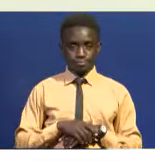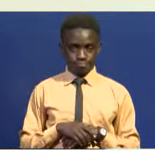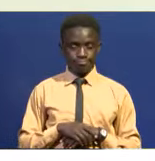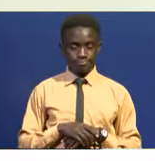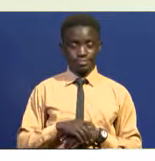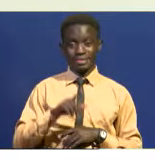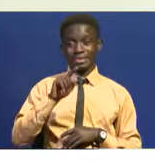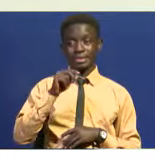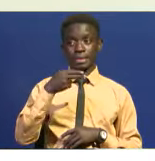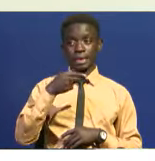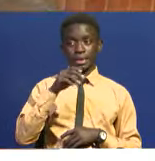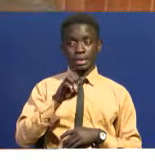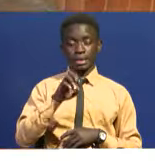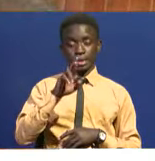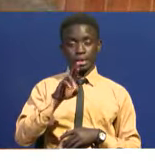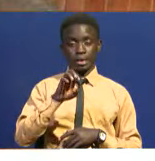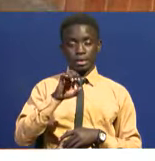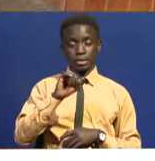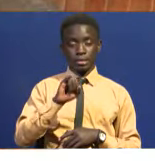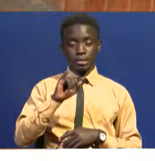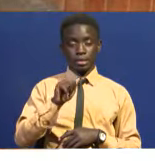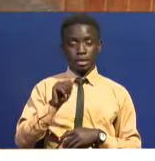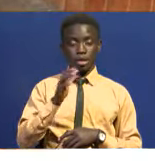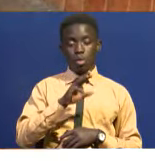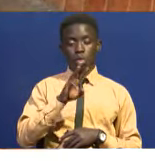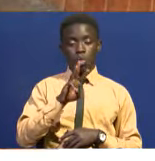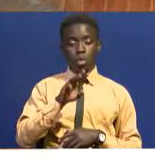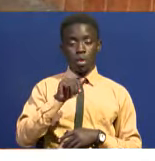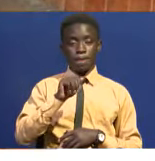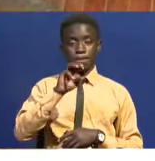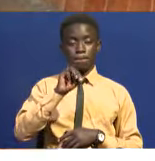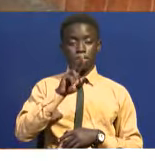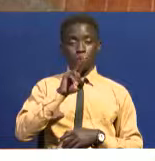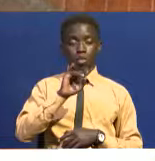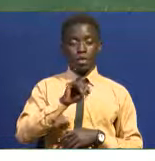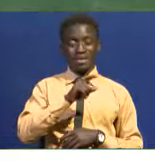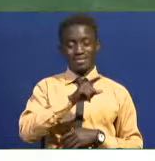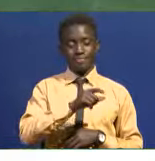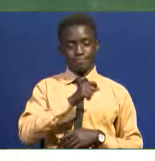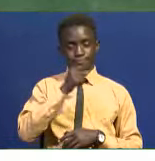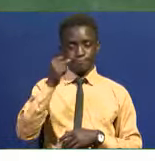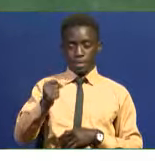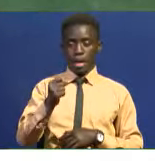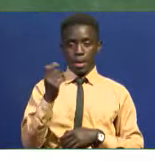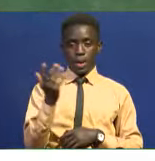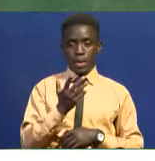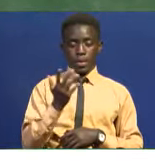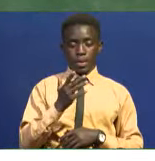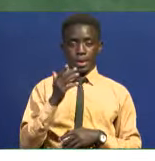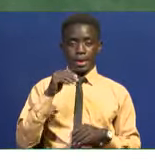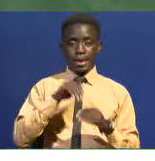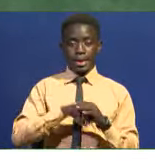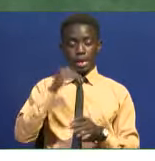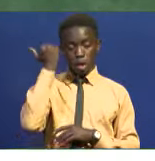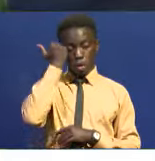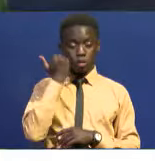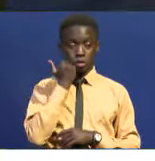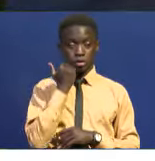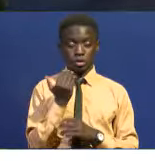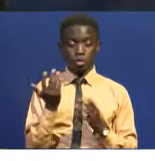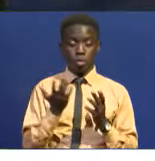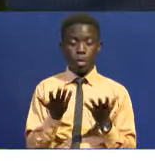Teresia Wamboi Kihagi aliyekamatwa Jumatatu alifikishwa mbele ya hakimu Lilian Kwamboka Jumatano, ambapo